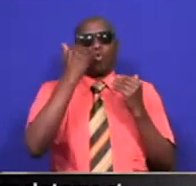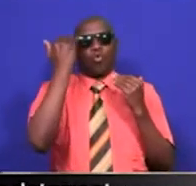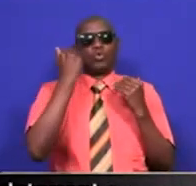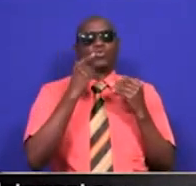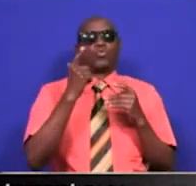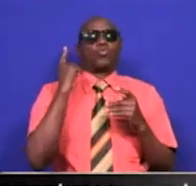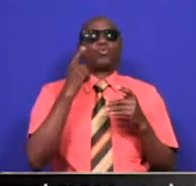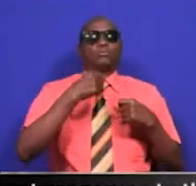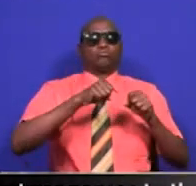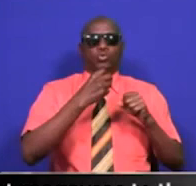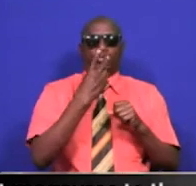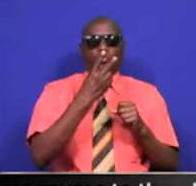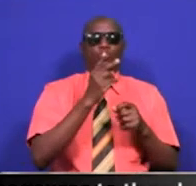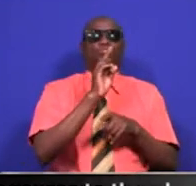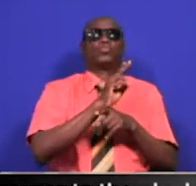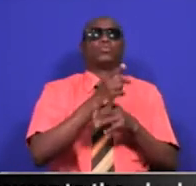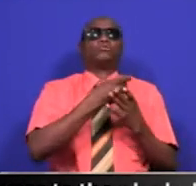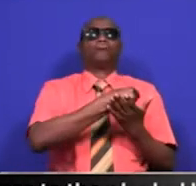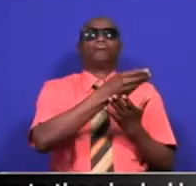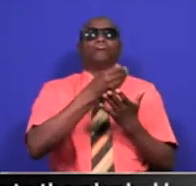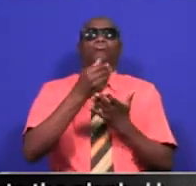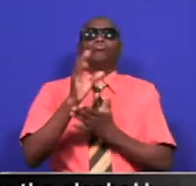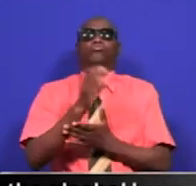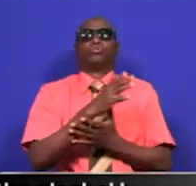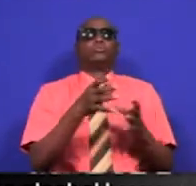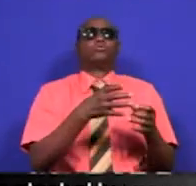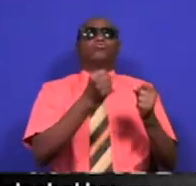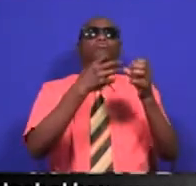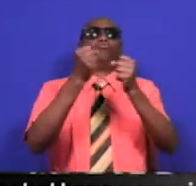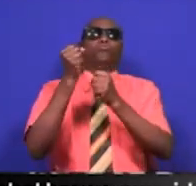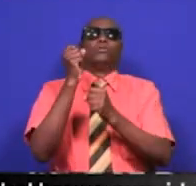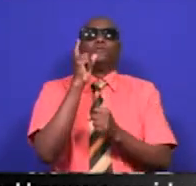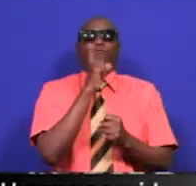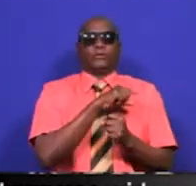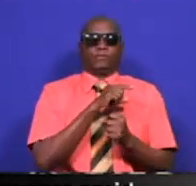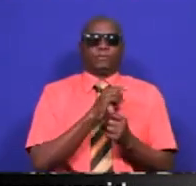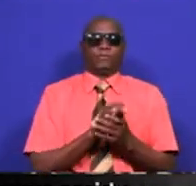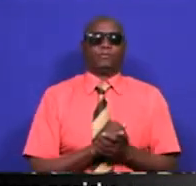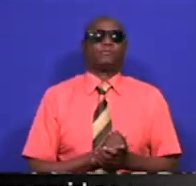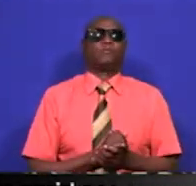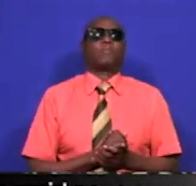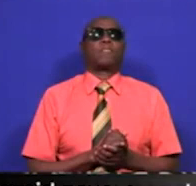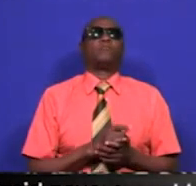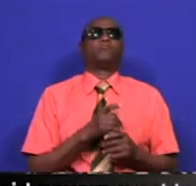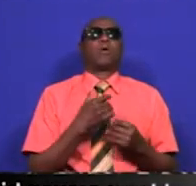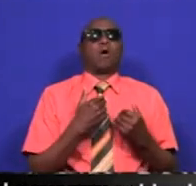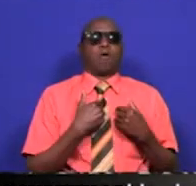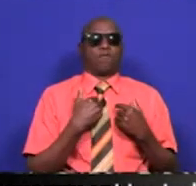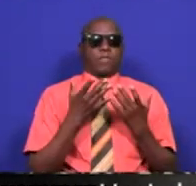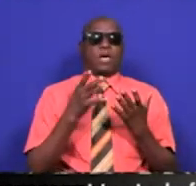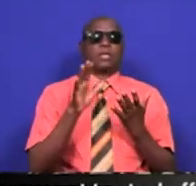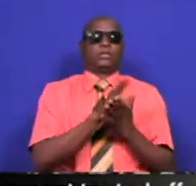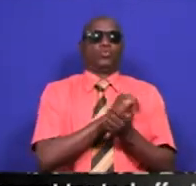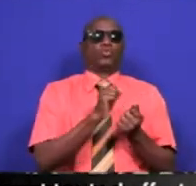supplying alcohol in the area were also confiscated among other brewing apparatus. Tumesa kudestroy